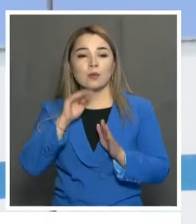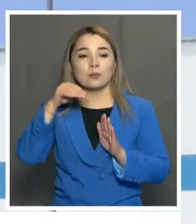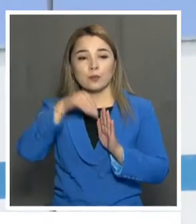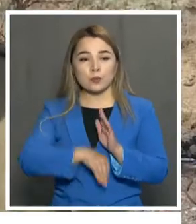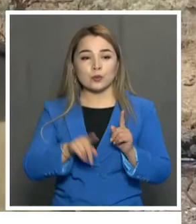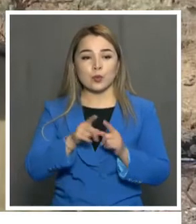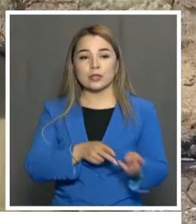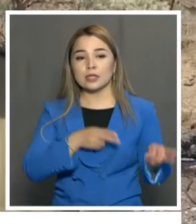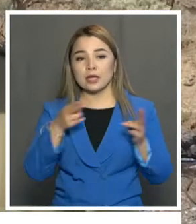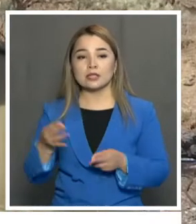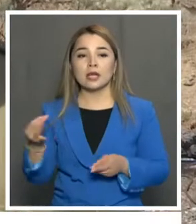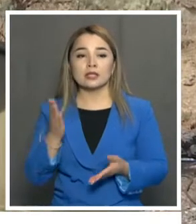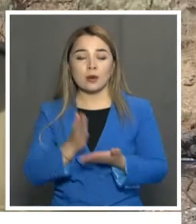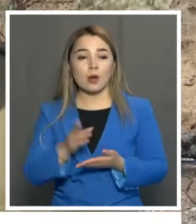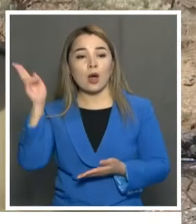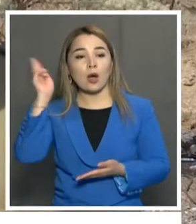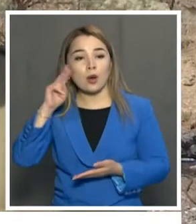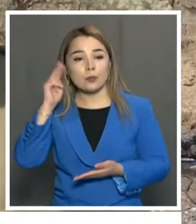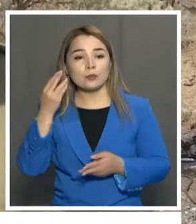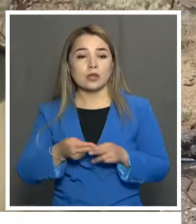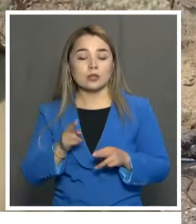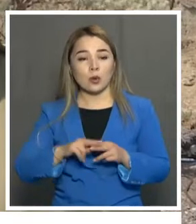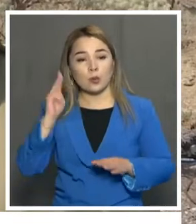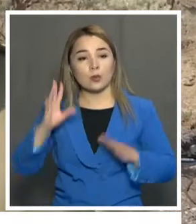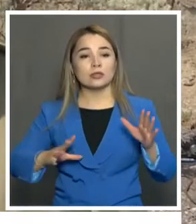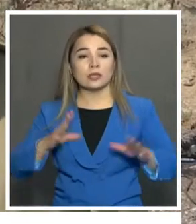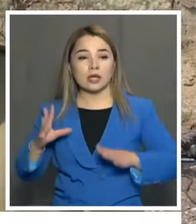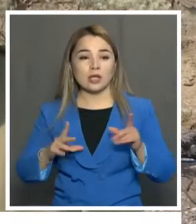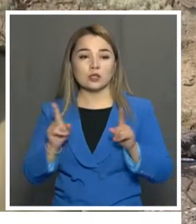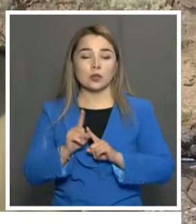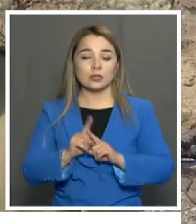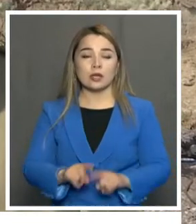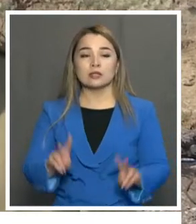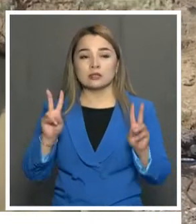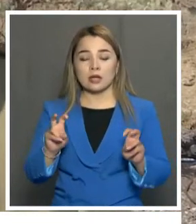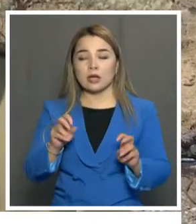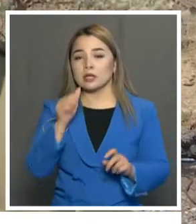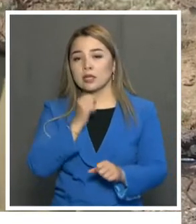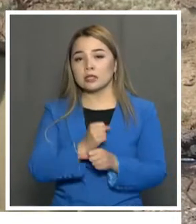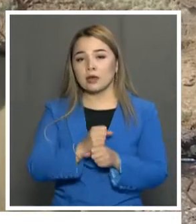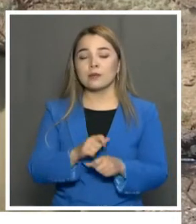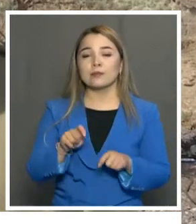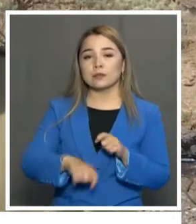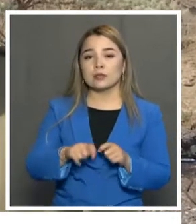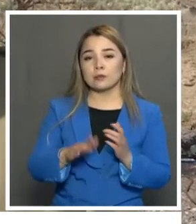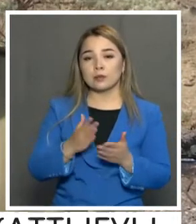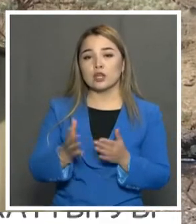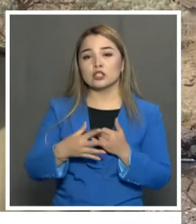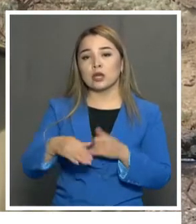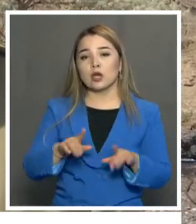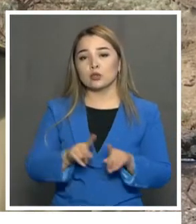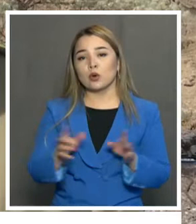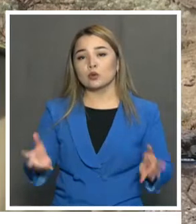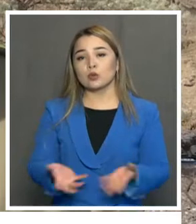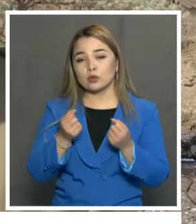келді. Обучаемые оқу жаттығуға қатысушылар теориялық практикалық сынақтарды тапсырды. Соның қорытындысы бойынша 24 сүңгуір